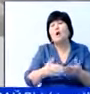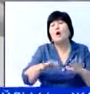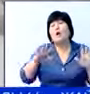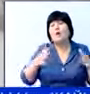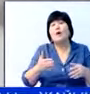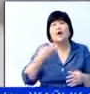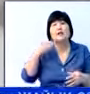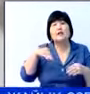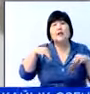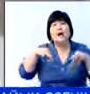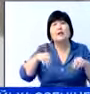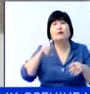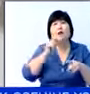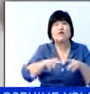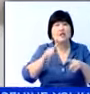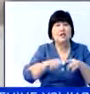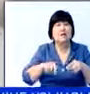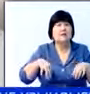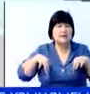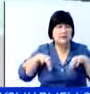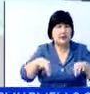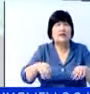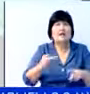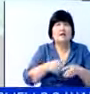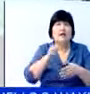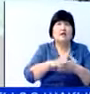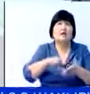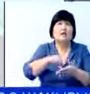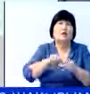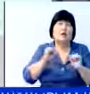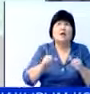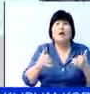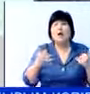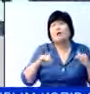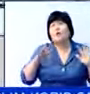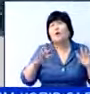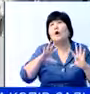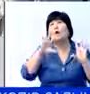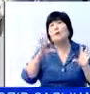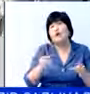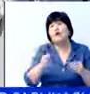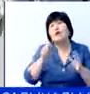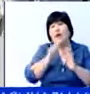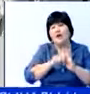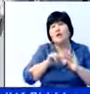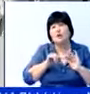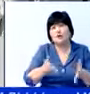оқиға жеңіл автокөліктердің жылдамдықты шамадан тыс асырғанының салдарынан болуы мүмкін. Қазір оқиғаның мән-жайы анықталу үстінде.